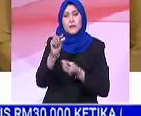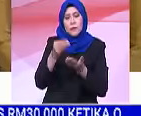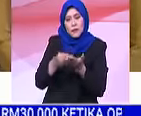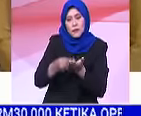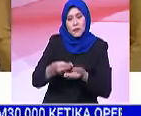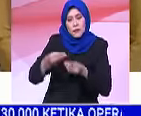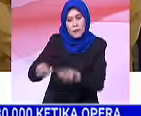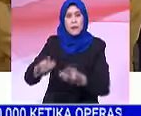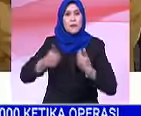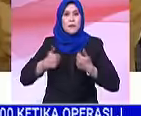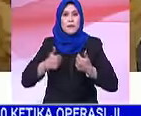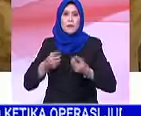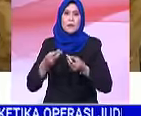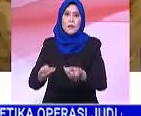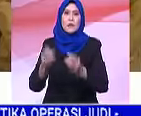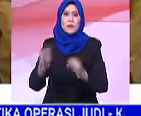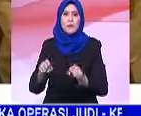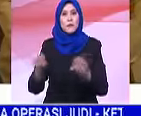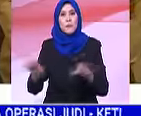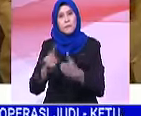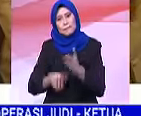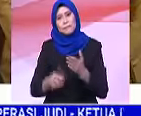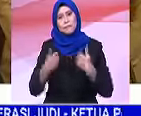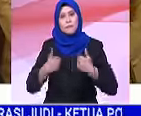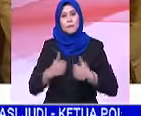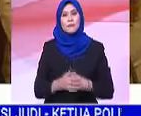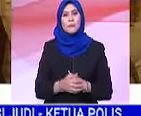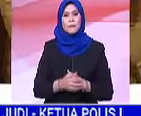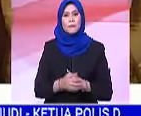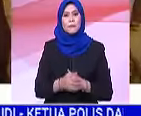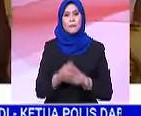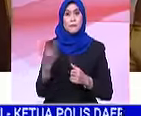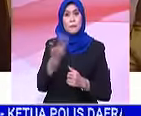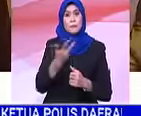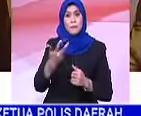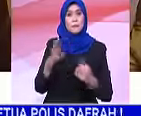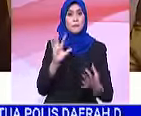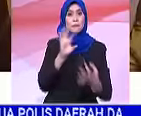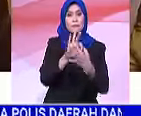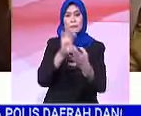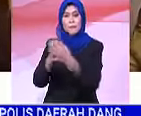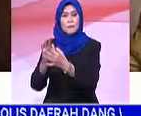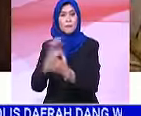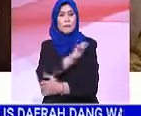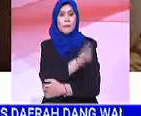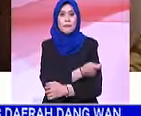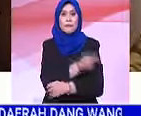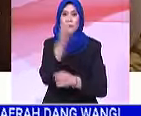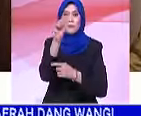tu banyak dah boleh buat. Tiga jawatan kuasa ini telah bergabung tenaga